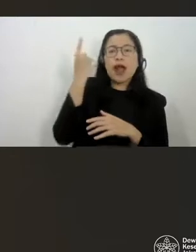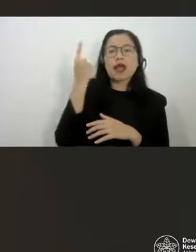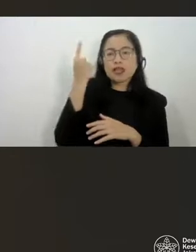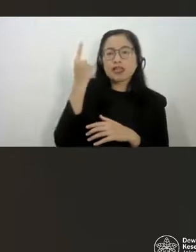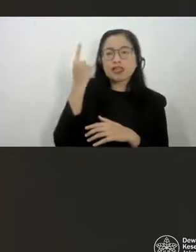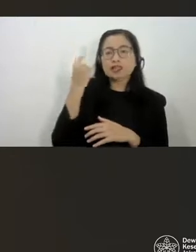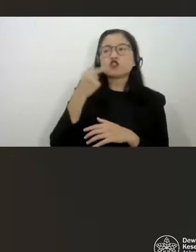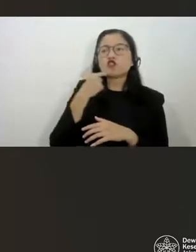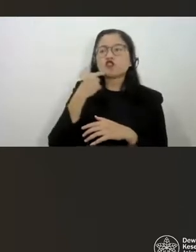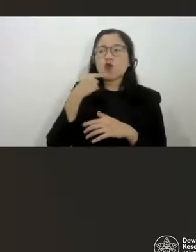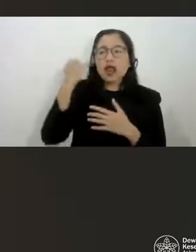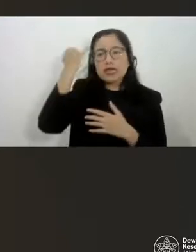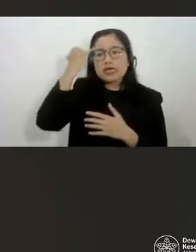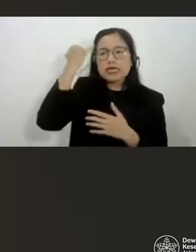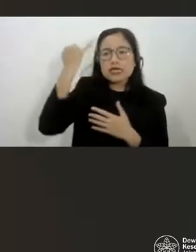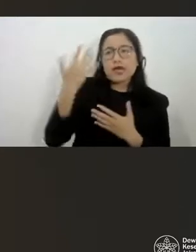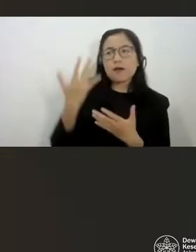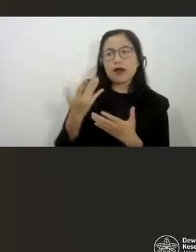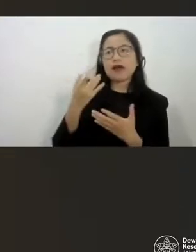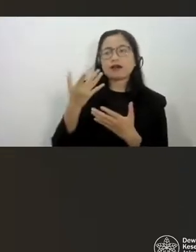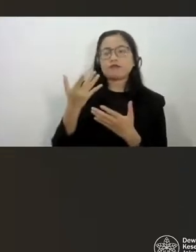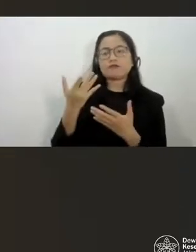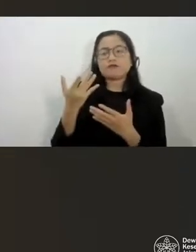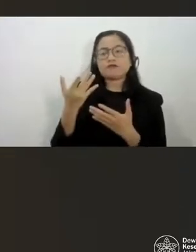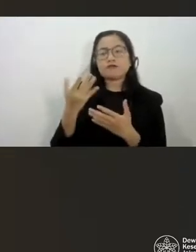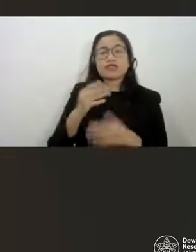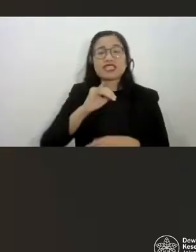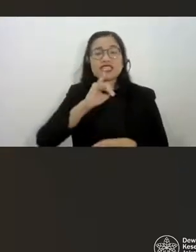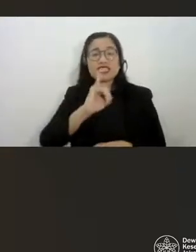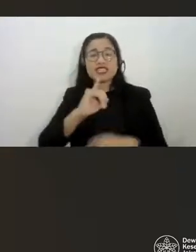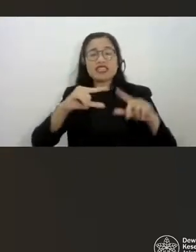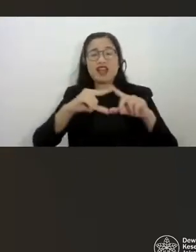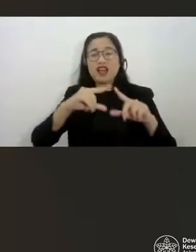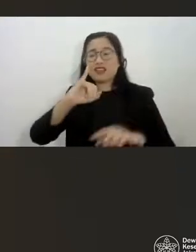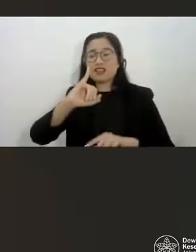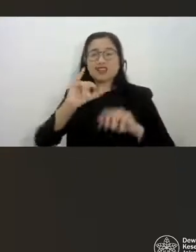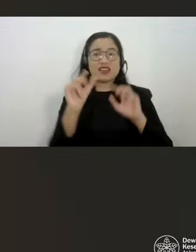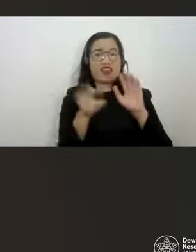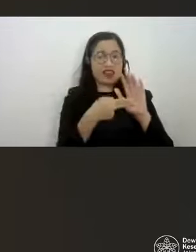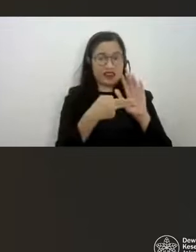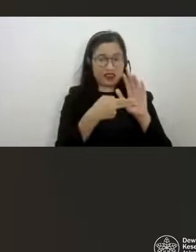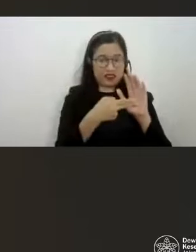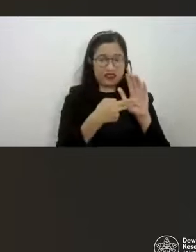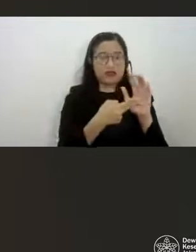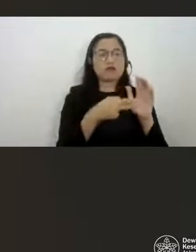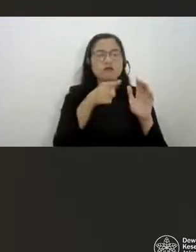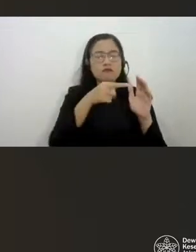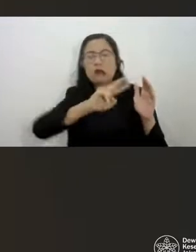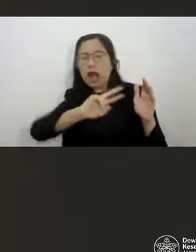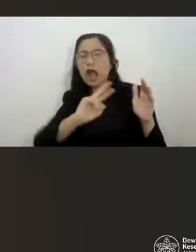gagasan pentingnya mengubah IAIN menjadi UIN. Karena